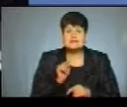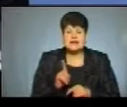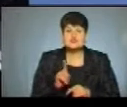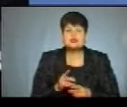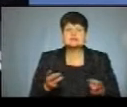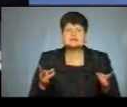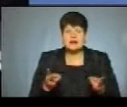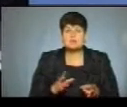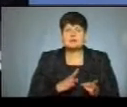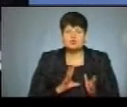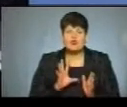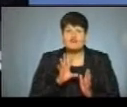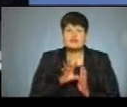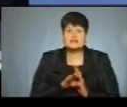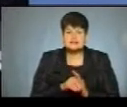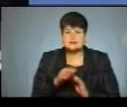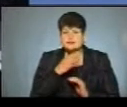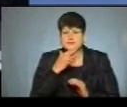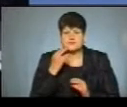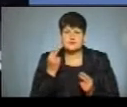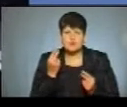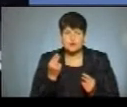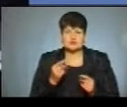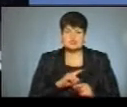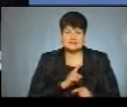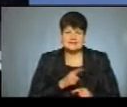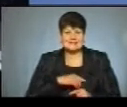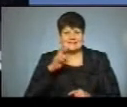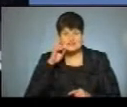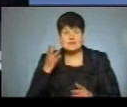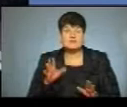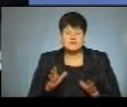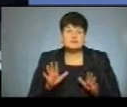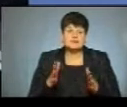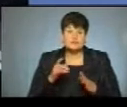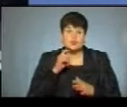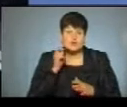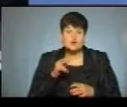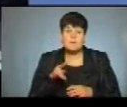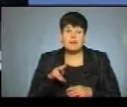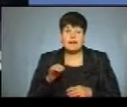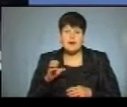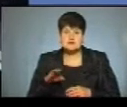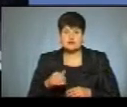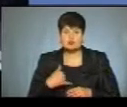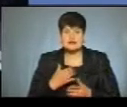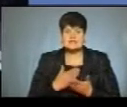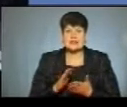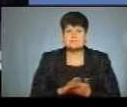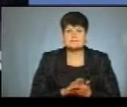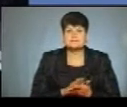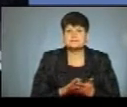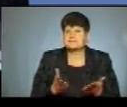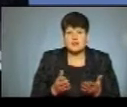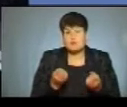варто було б вкладати купу зусиль і грошей державі. Але так поталанило Україні, що Пласт у нас є задурно. Він